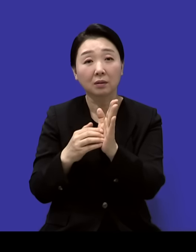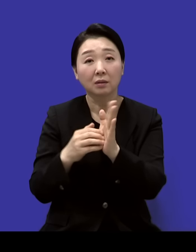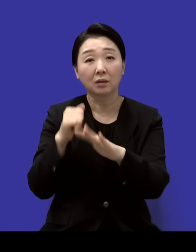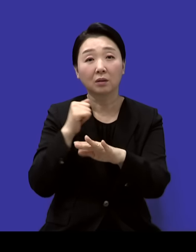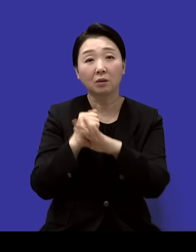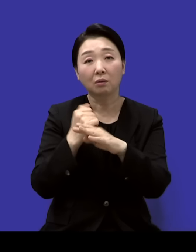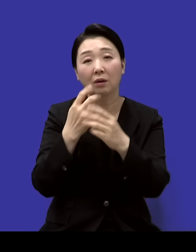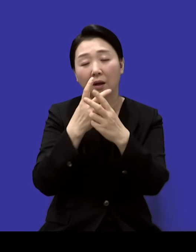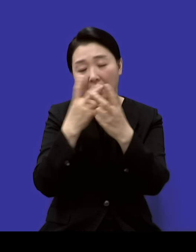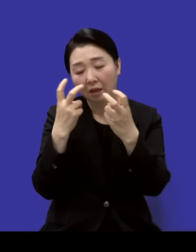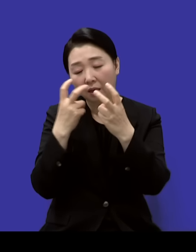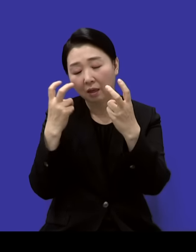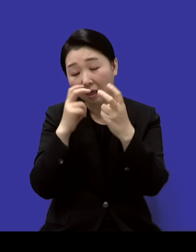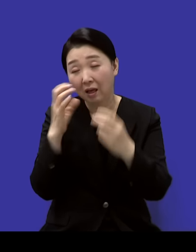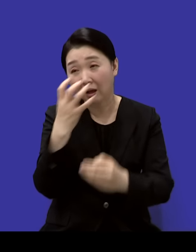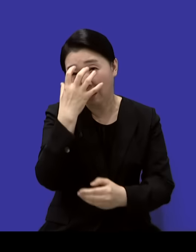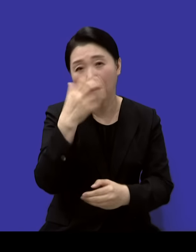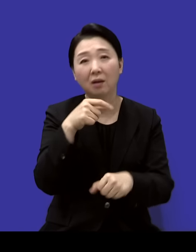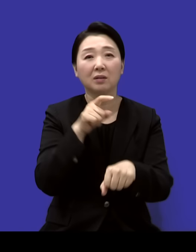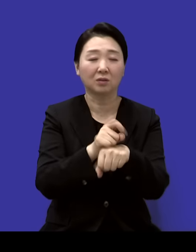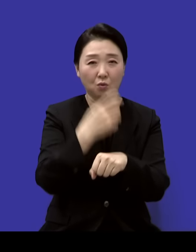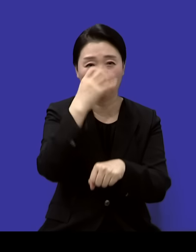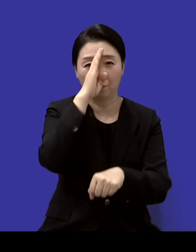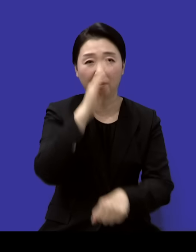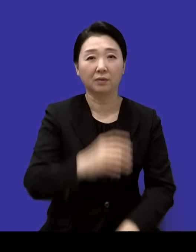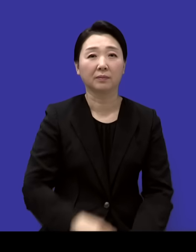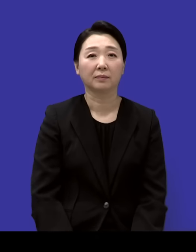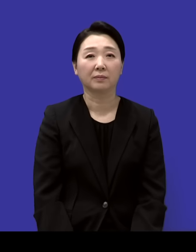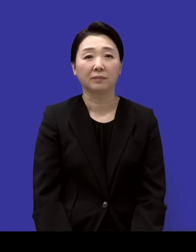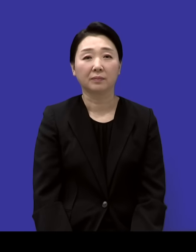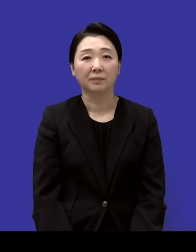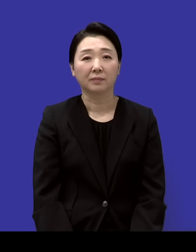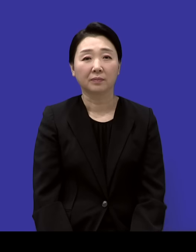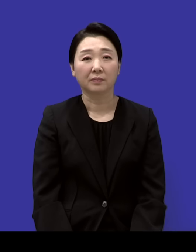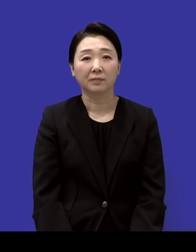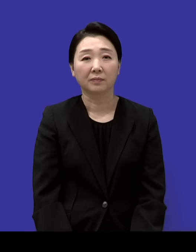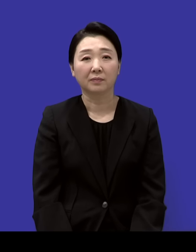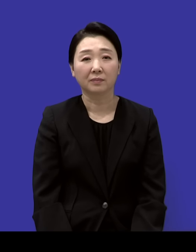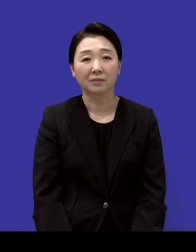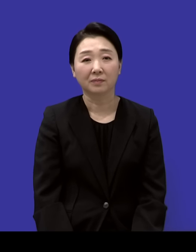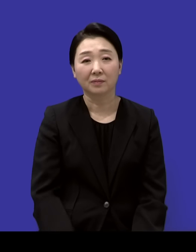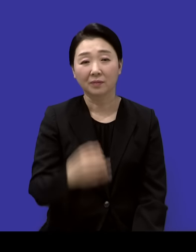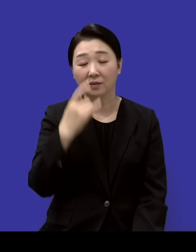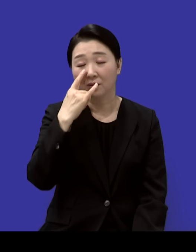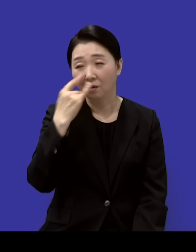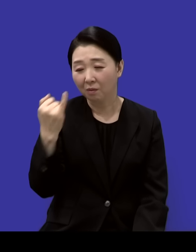게 전형적인 좀 청소년 우울증의 증상들이거든요. 네. 제가 딱 그랬던 것 같아요. 그래서 예. 엄마가 이제